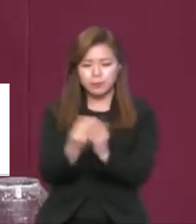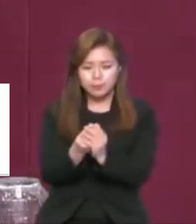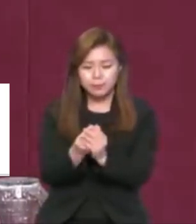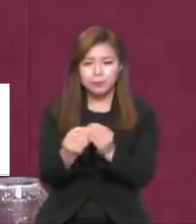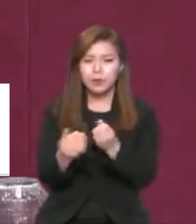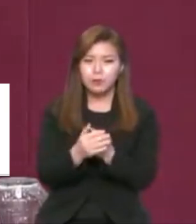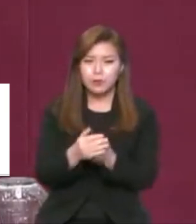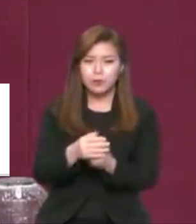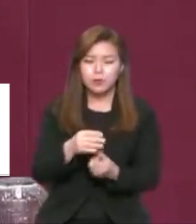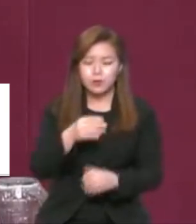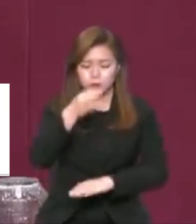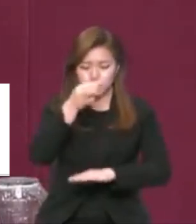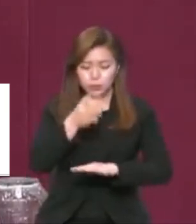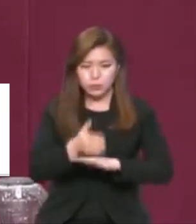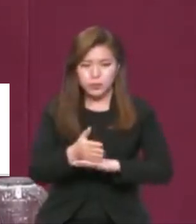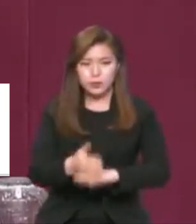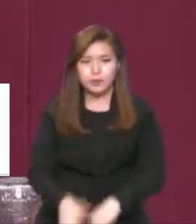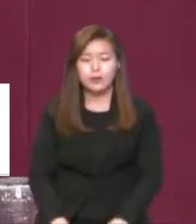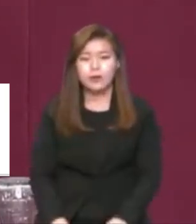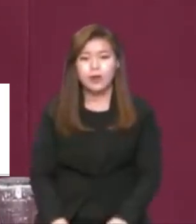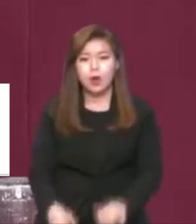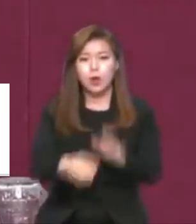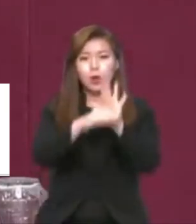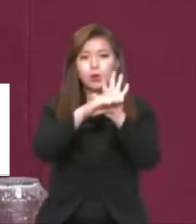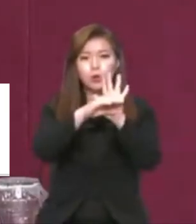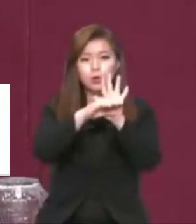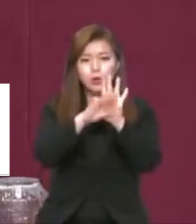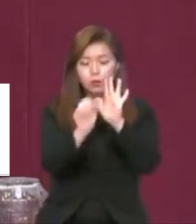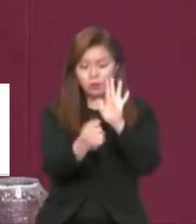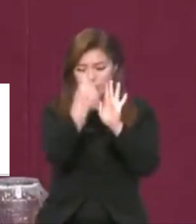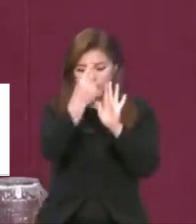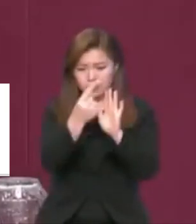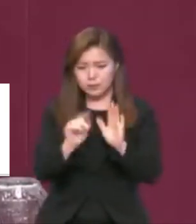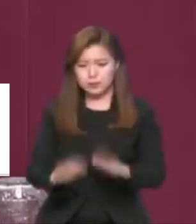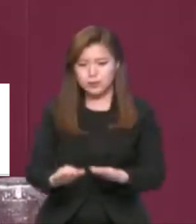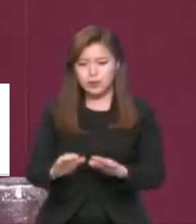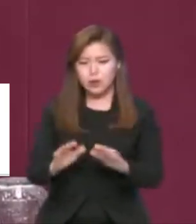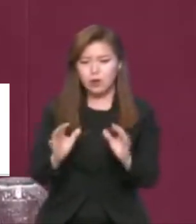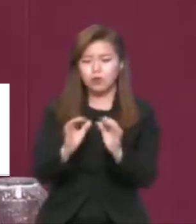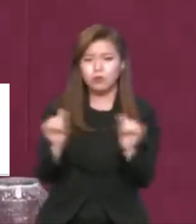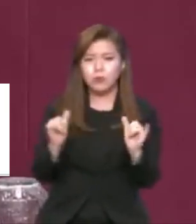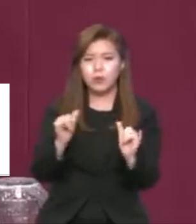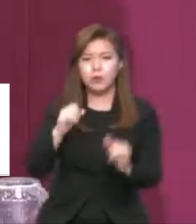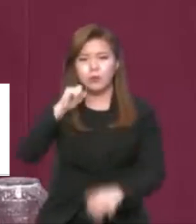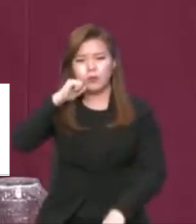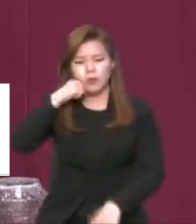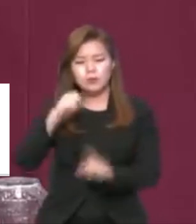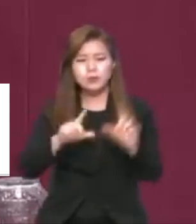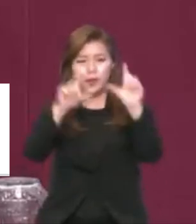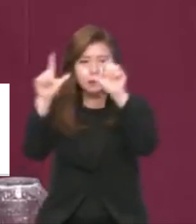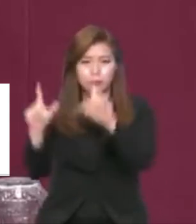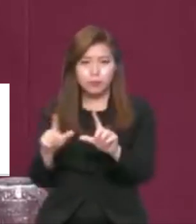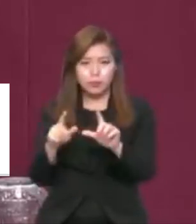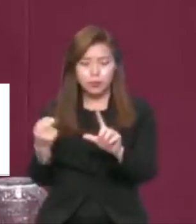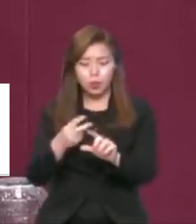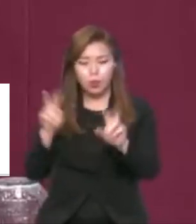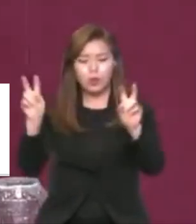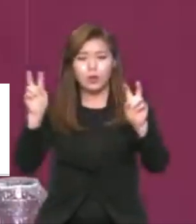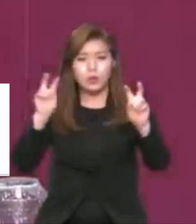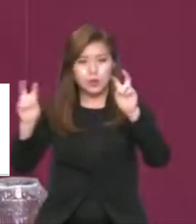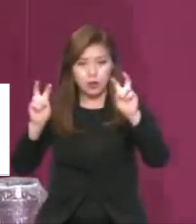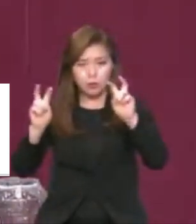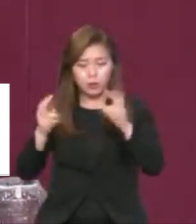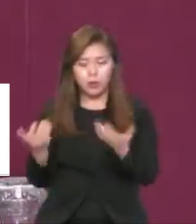힘들어하는 우리 국민의 삶을 챙기고 기업과 일자리를 지키기 위해 조속한